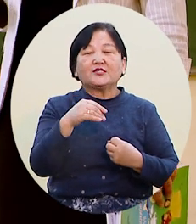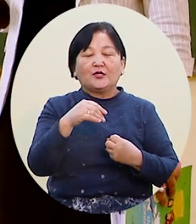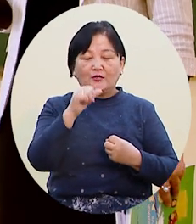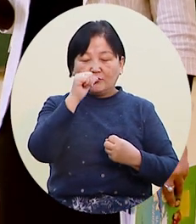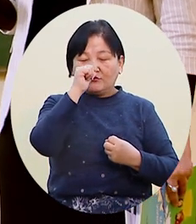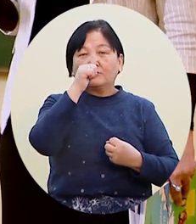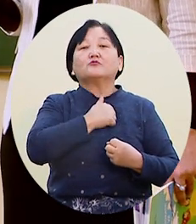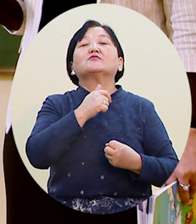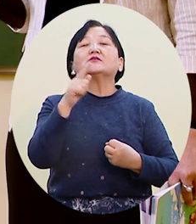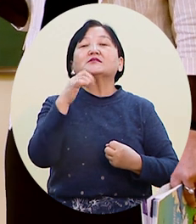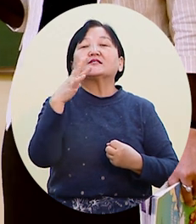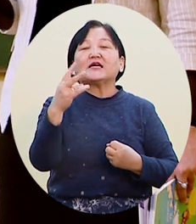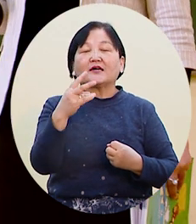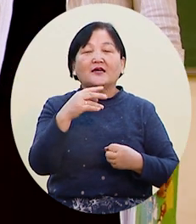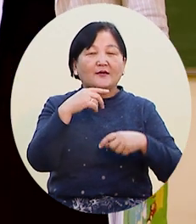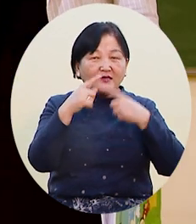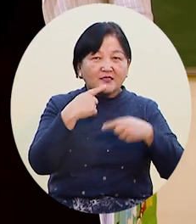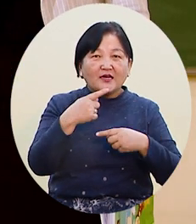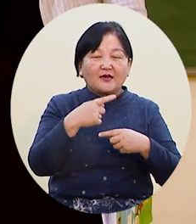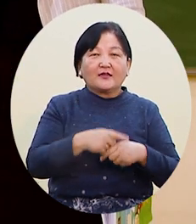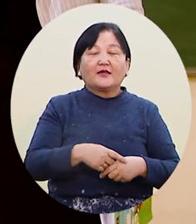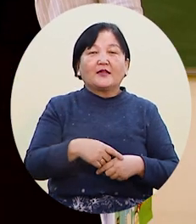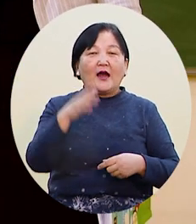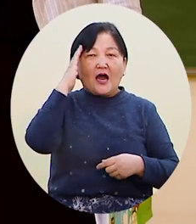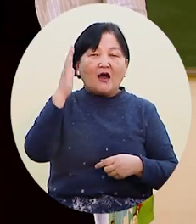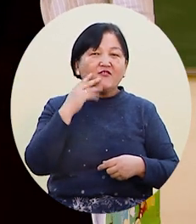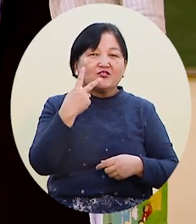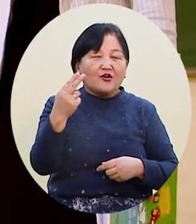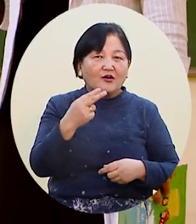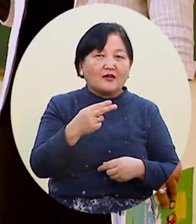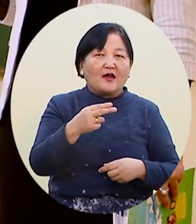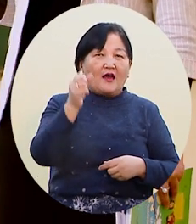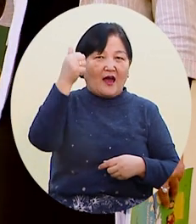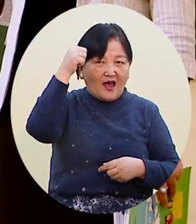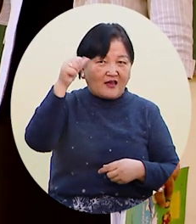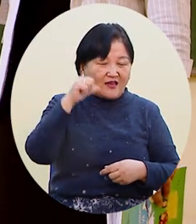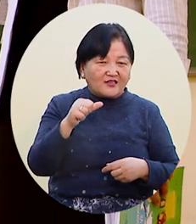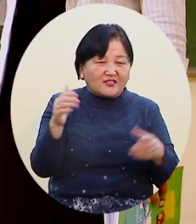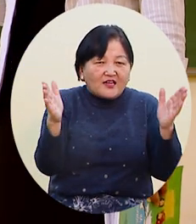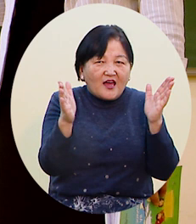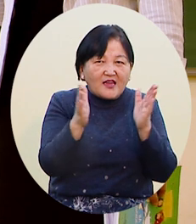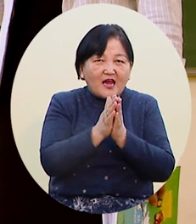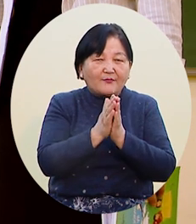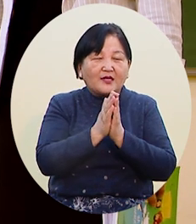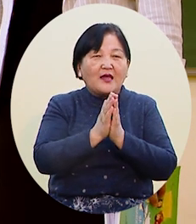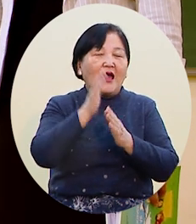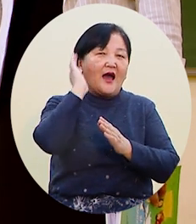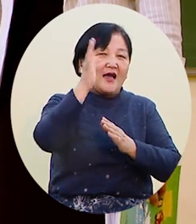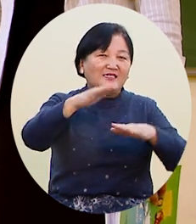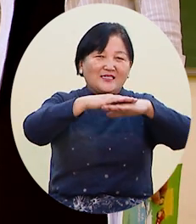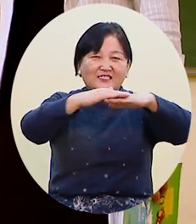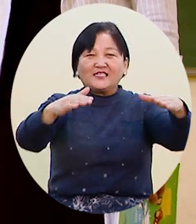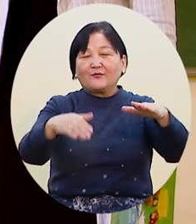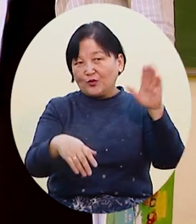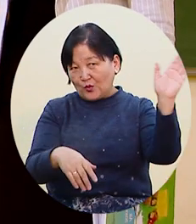Аргадад сөхөрсөн ижийн аав нь ах ихчийг нь дагуулан алсын замд үдэв. Задгай цагаан талд